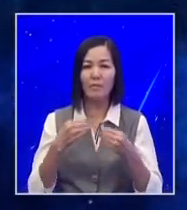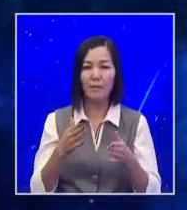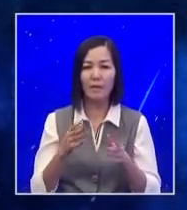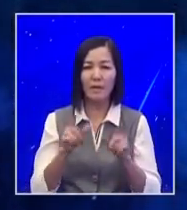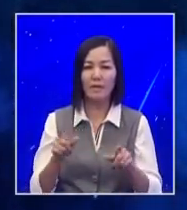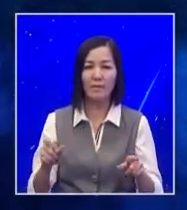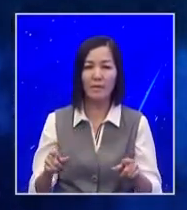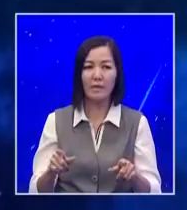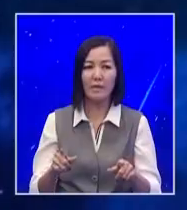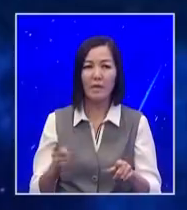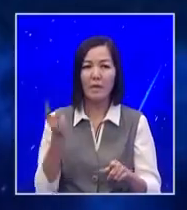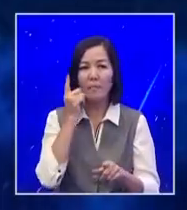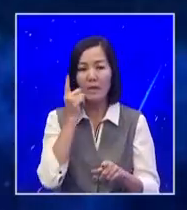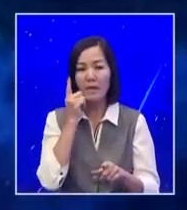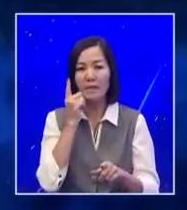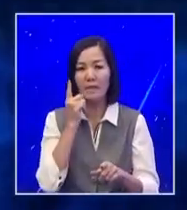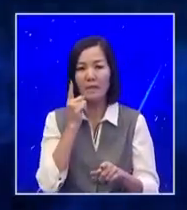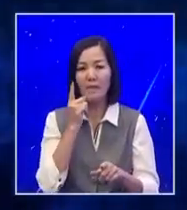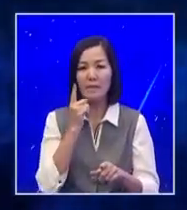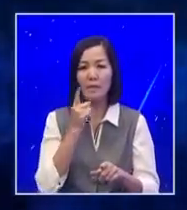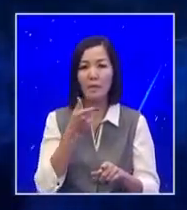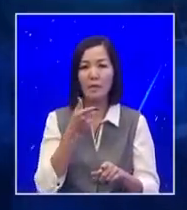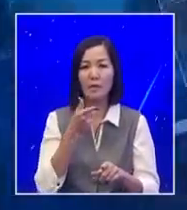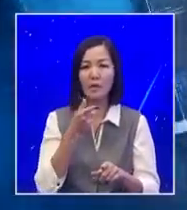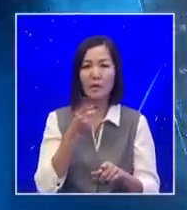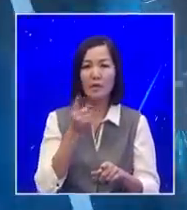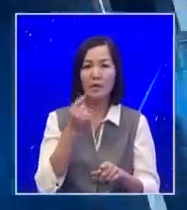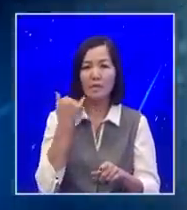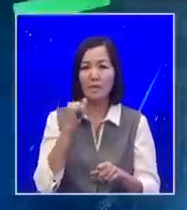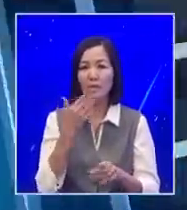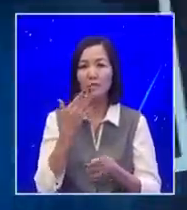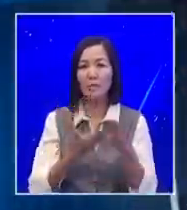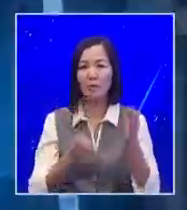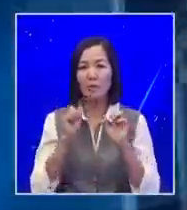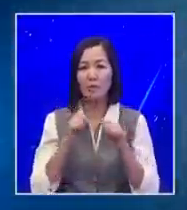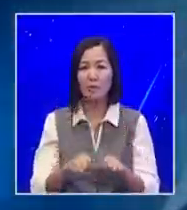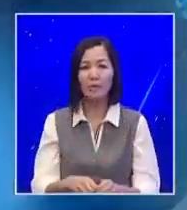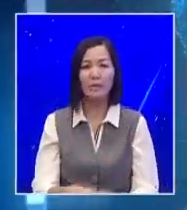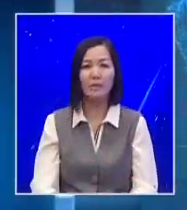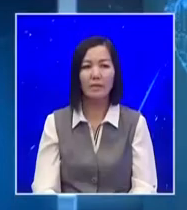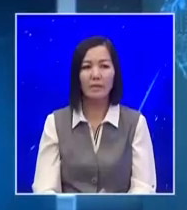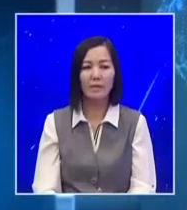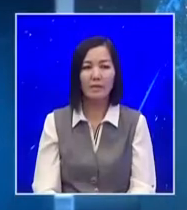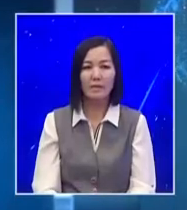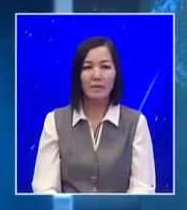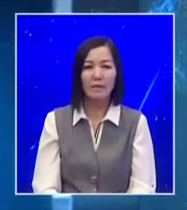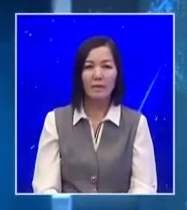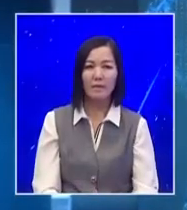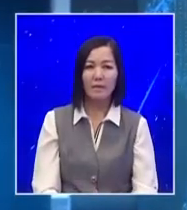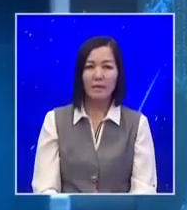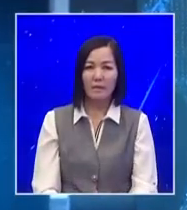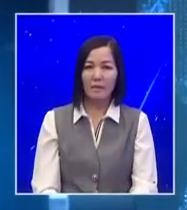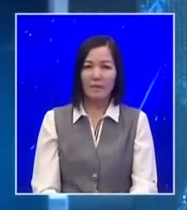деушілер болса, байланыс нөмерлерін төменде көрсеттік. Қамшат Мұхамеджан, Қайрат Қасұрғанов, Жетісу